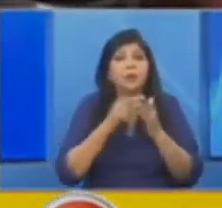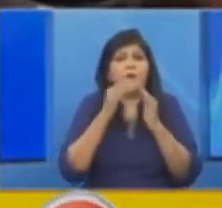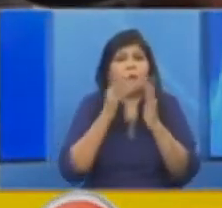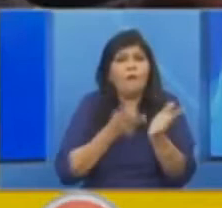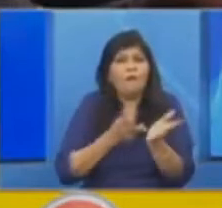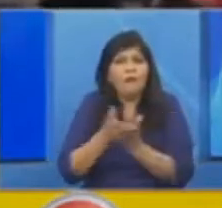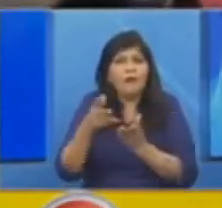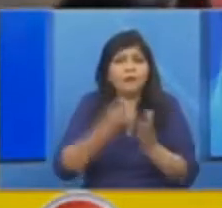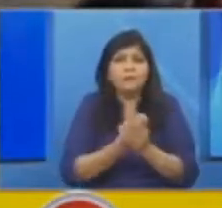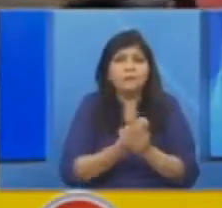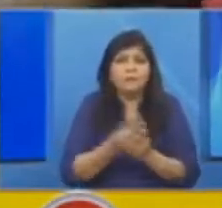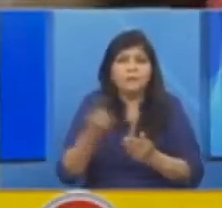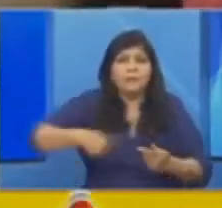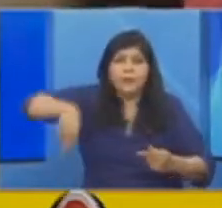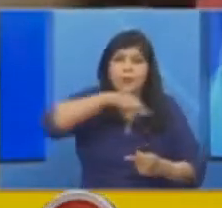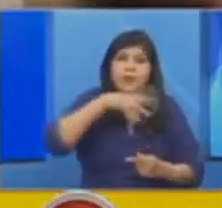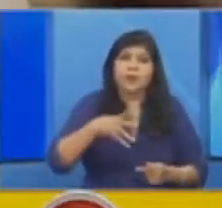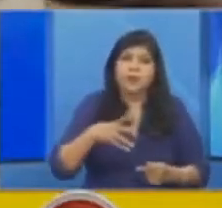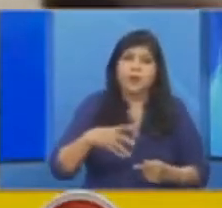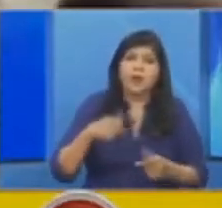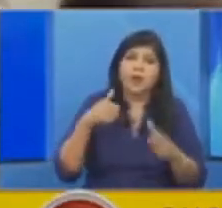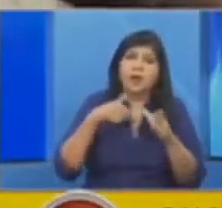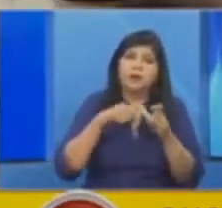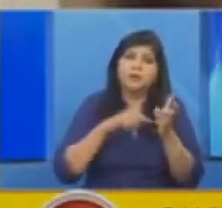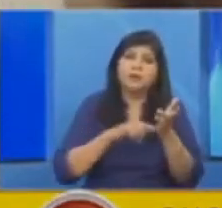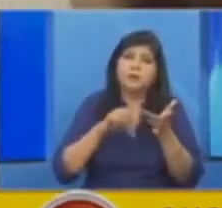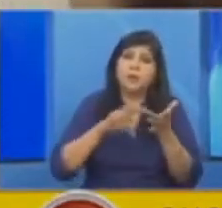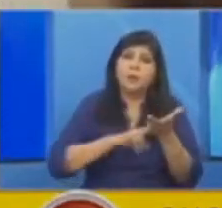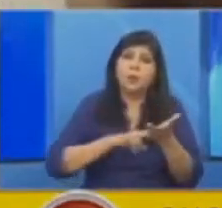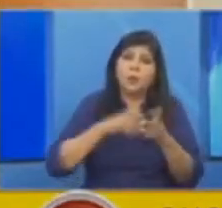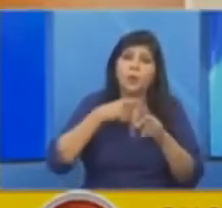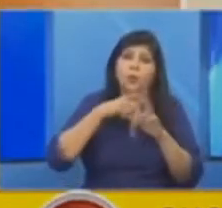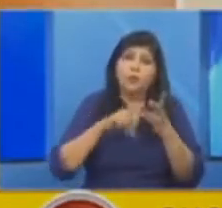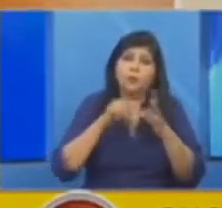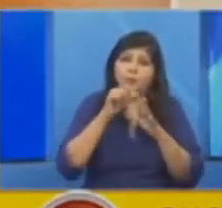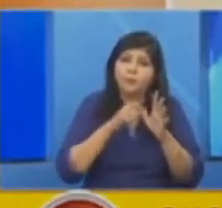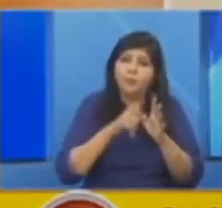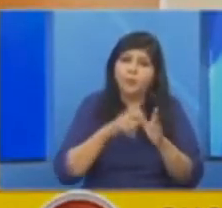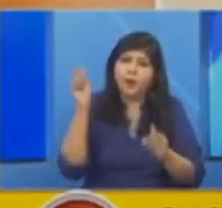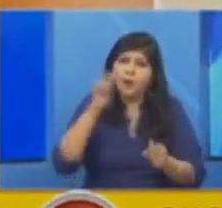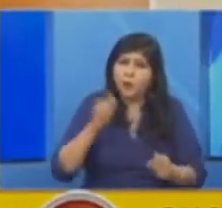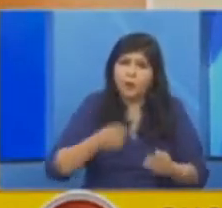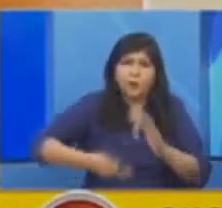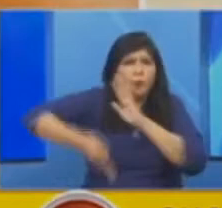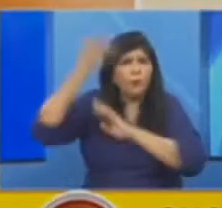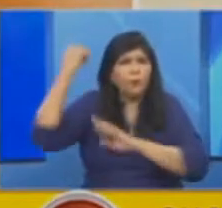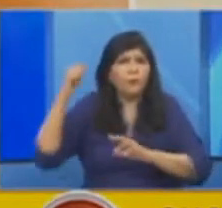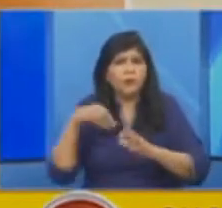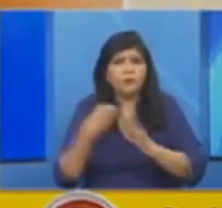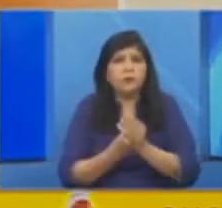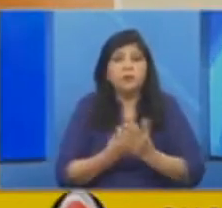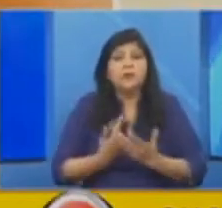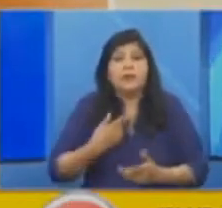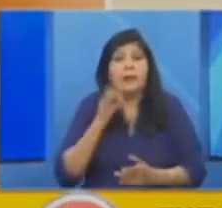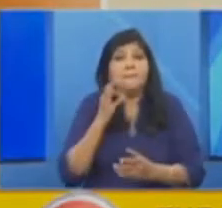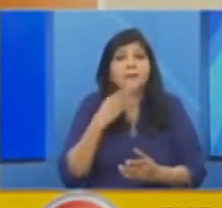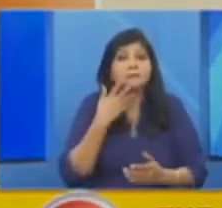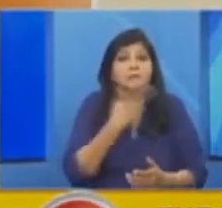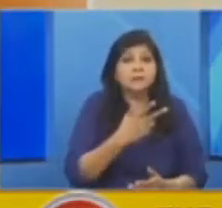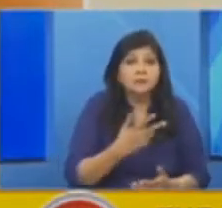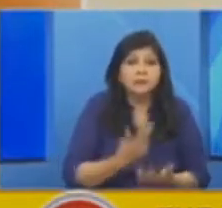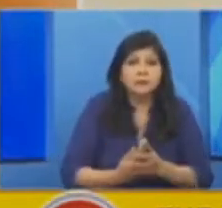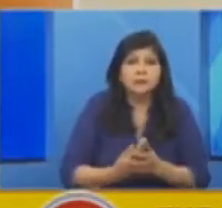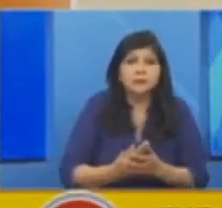के अती कुपक का टॉइस एक समय में बहुत प्रचलित थे इनकी खासित ये थी कि